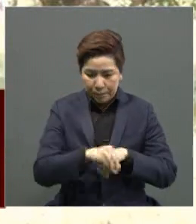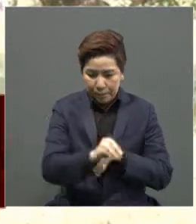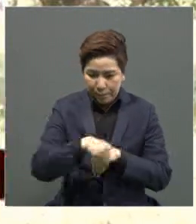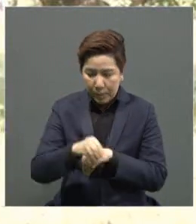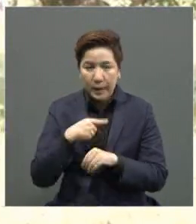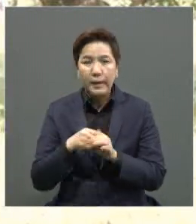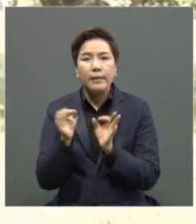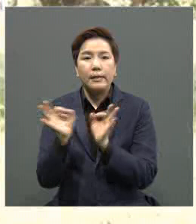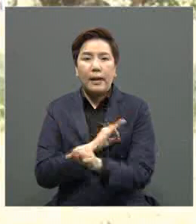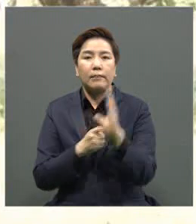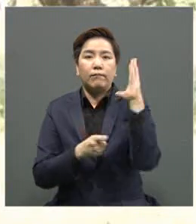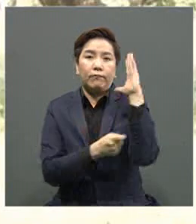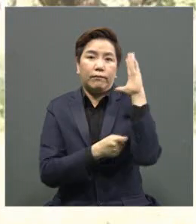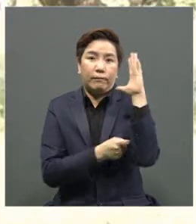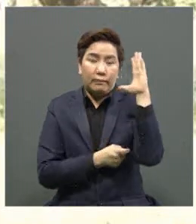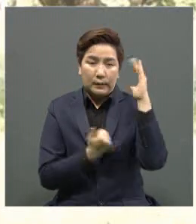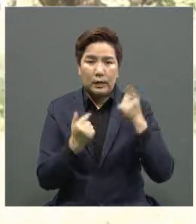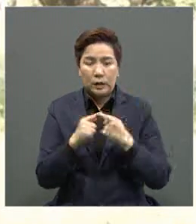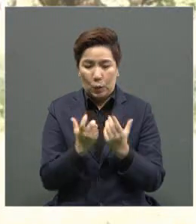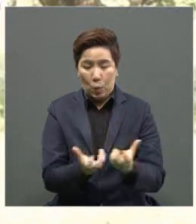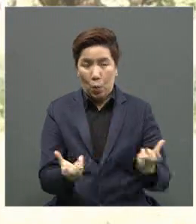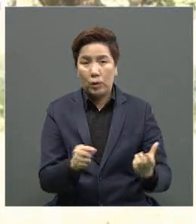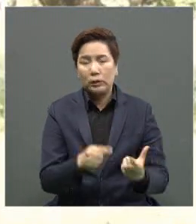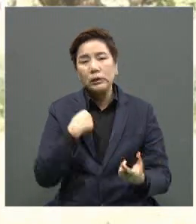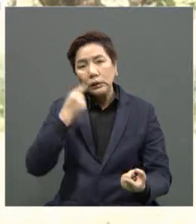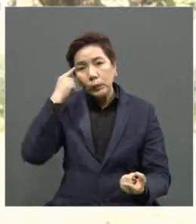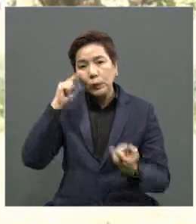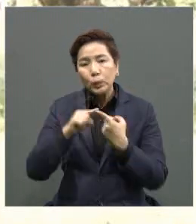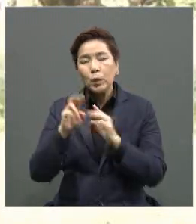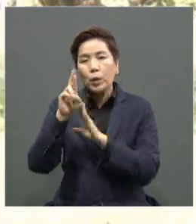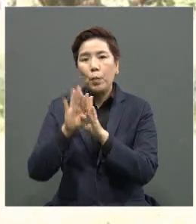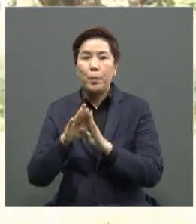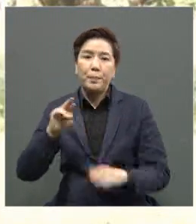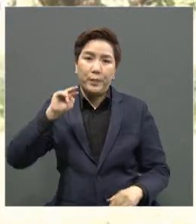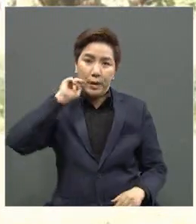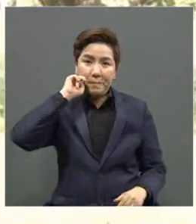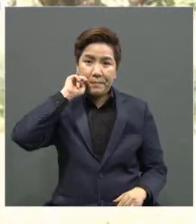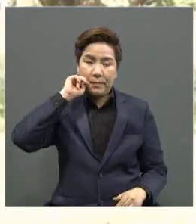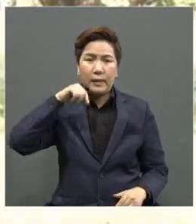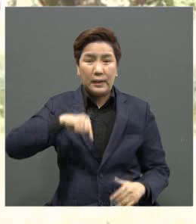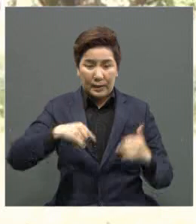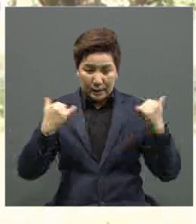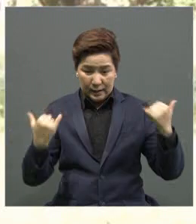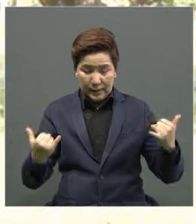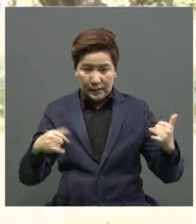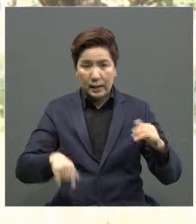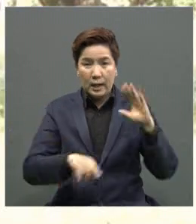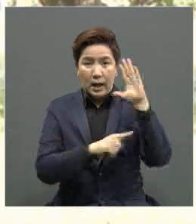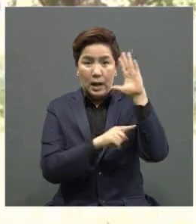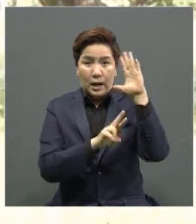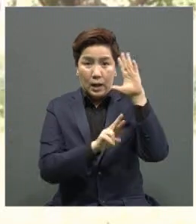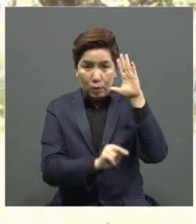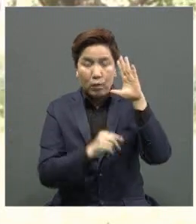ทดแทนยางพารานะครับการใช้นวัตกรรมนี่เราจะเน้นในเรื่องของระบบน้ำถึงแม้ว่าในส่วนของจังหวัดระนอง